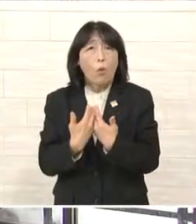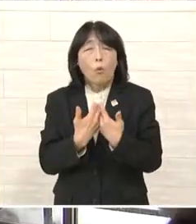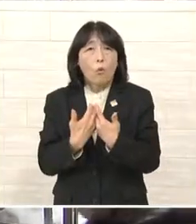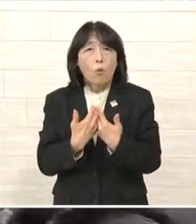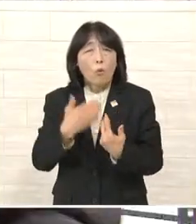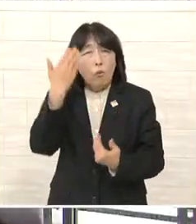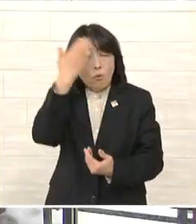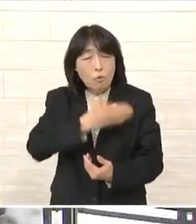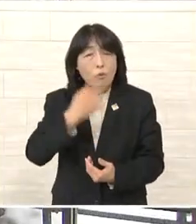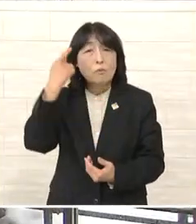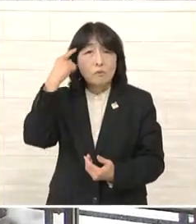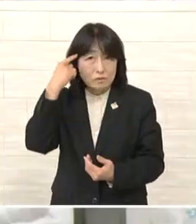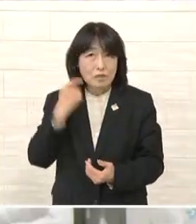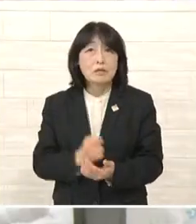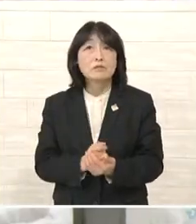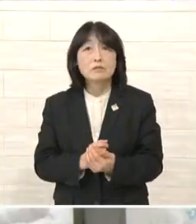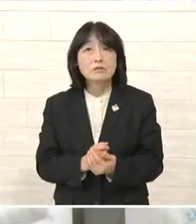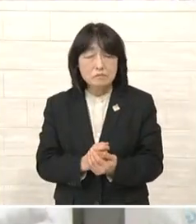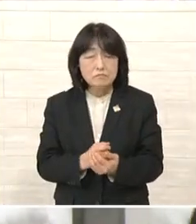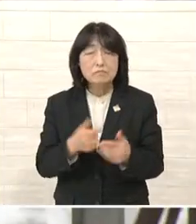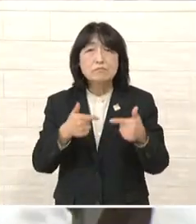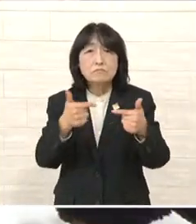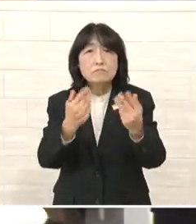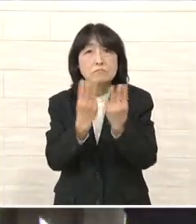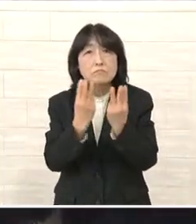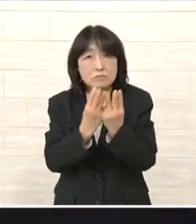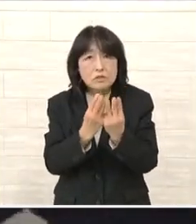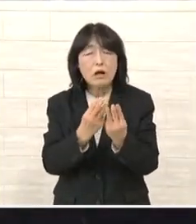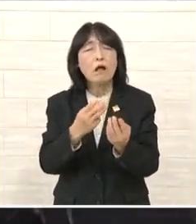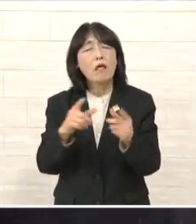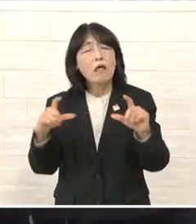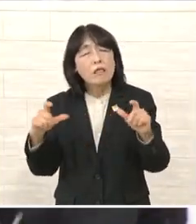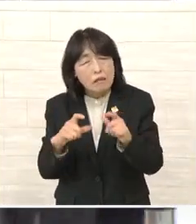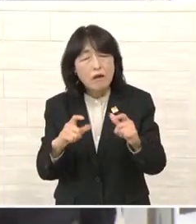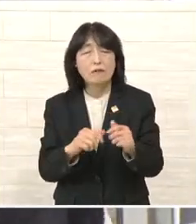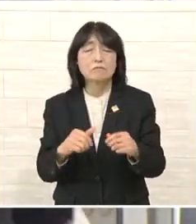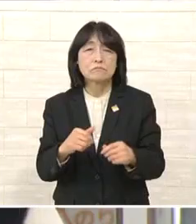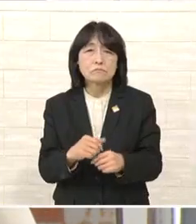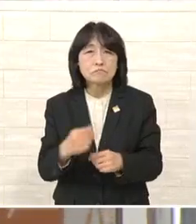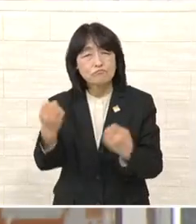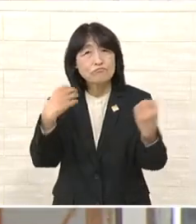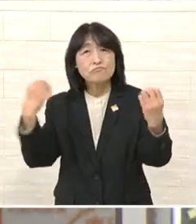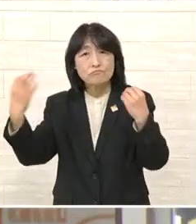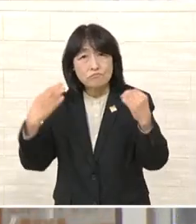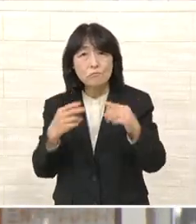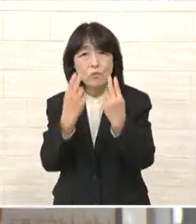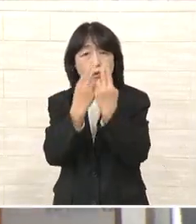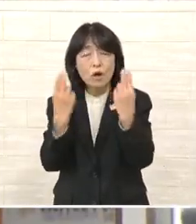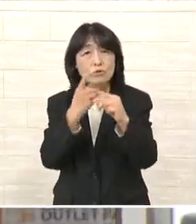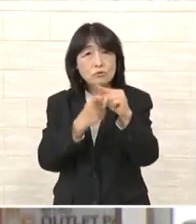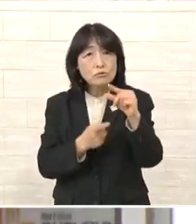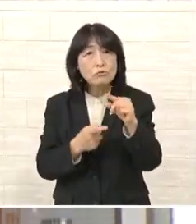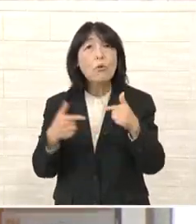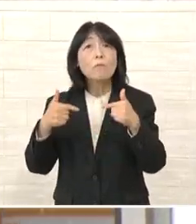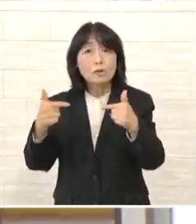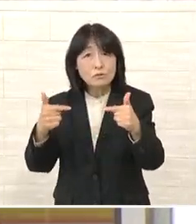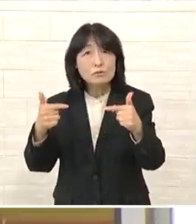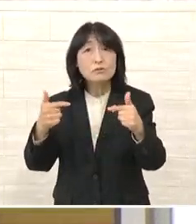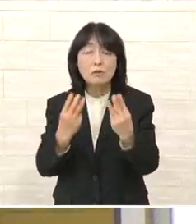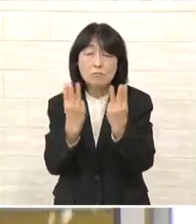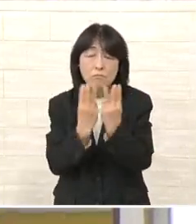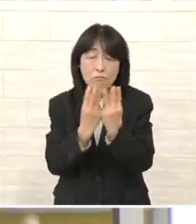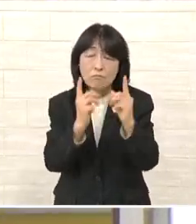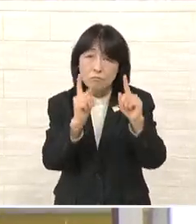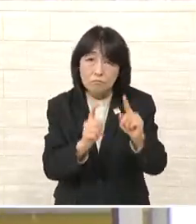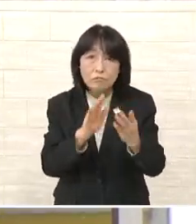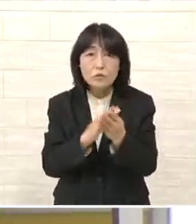路線の便数が減ったとの声が多く聞かれました。北海道中央バスに路線の減便や運転手不足